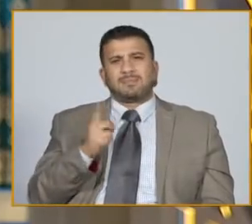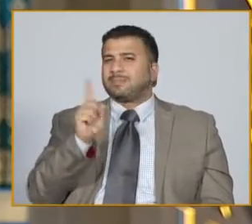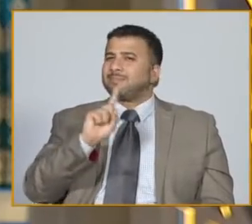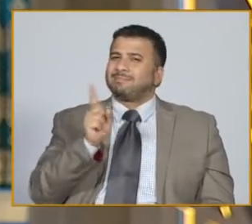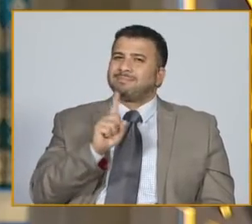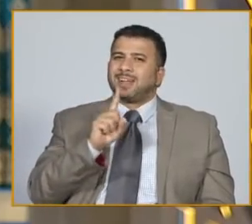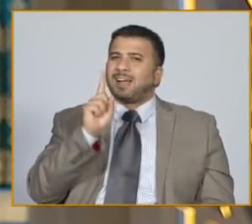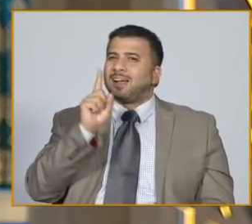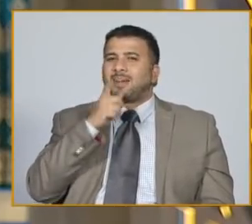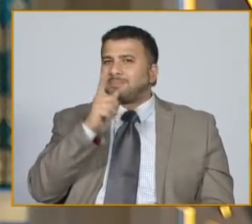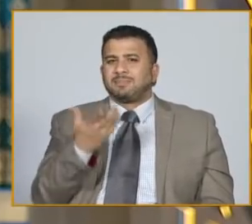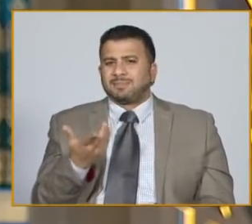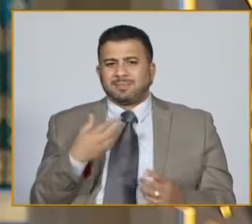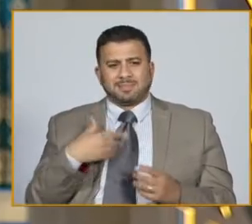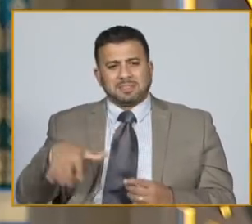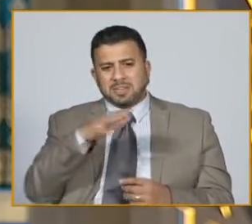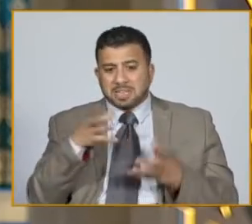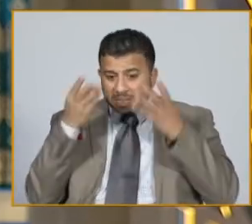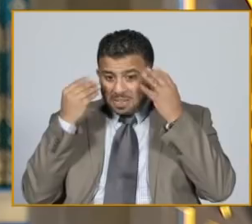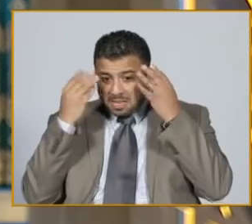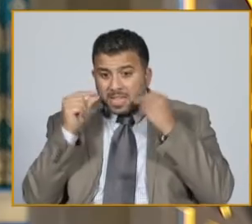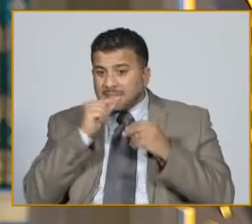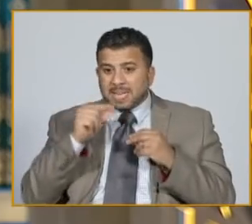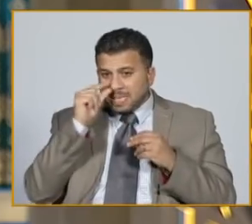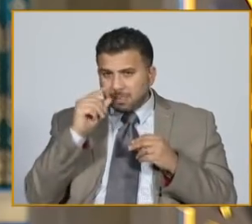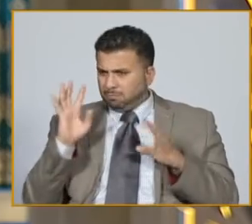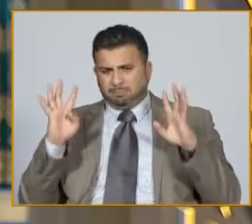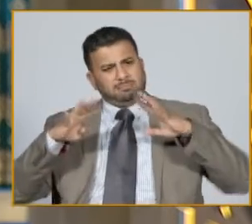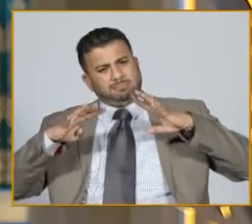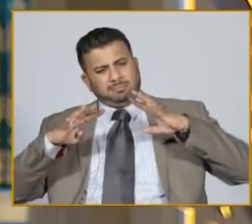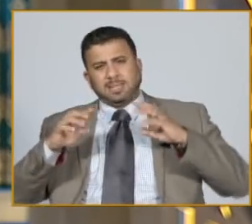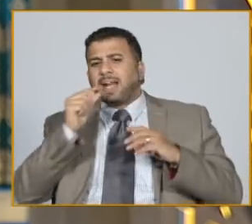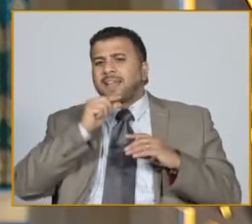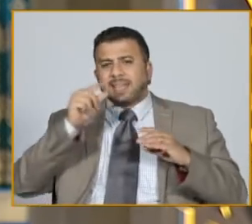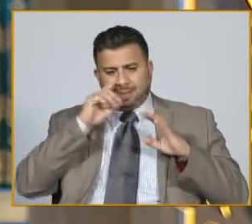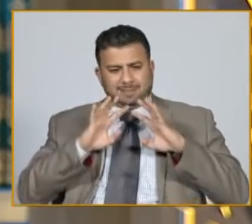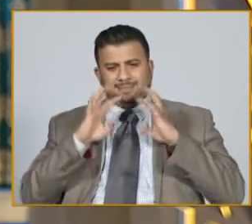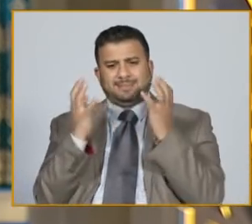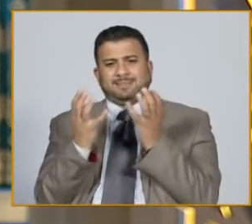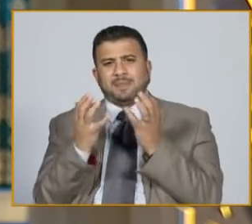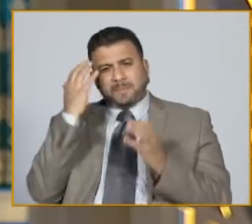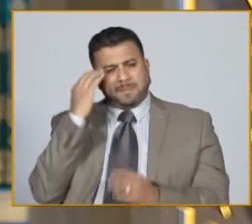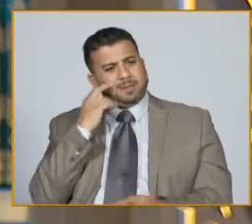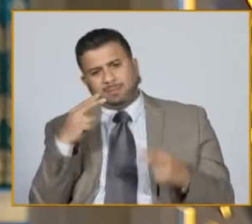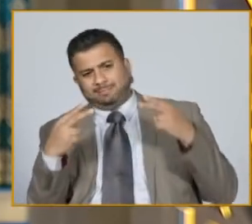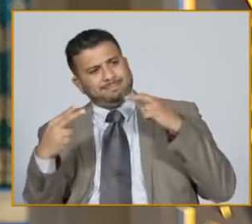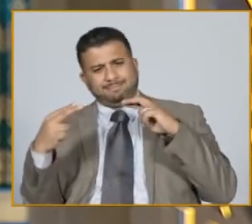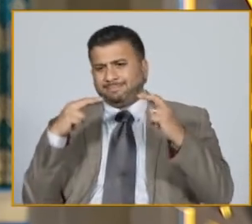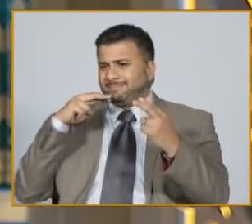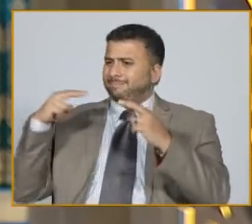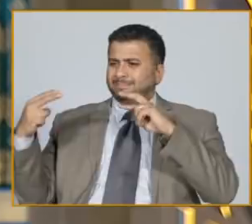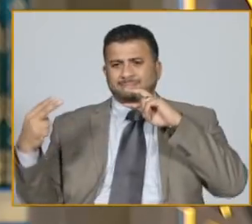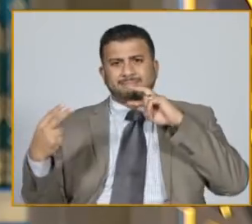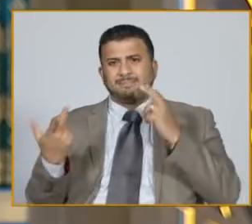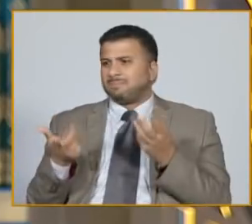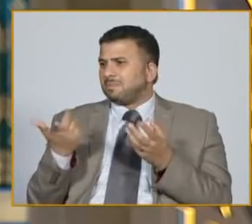جيد، هذا يلوث البيئة العلمية، يلوث الحلقة ويلوث السمعة ويلوث البيئة، يخلي الأمور